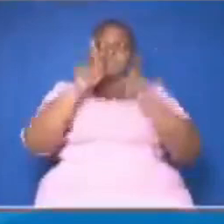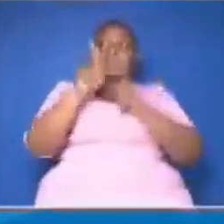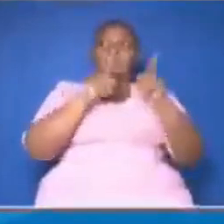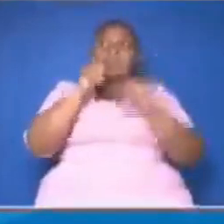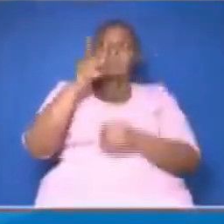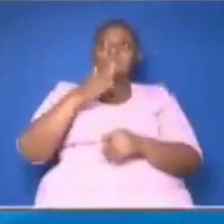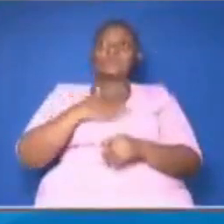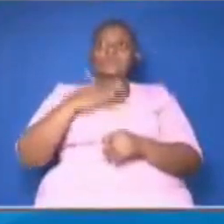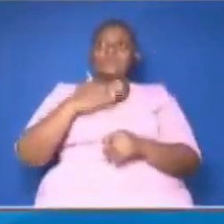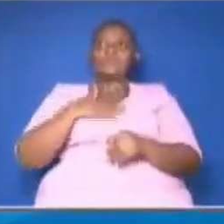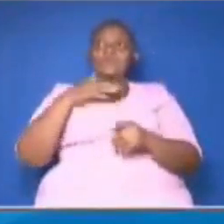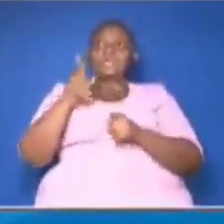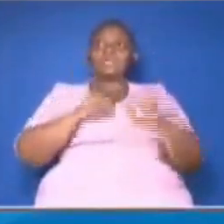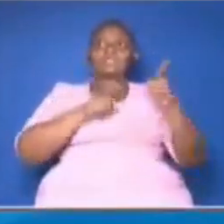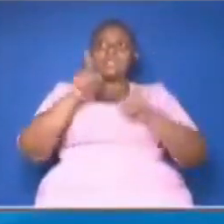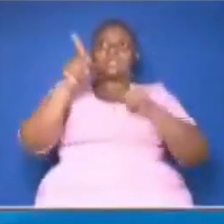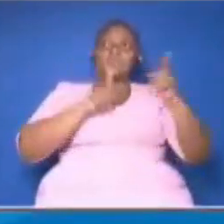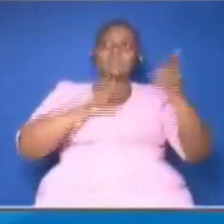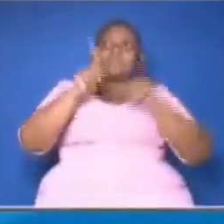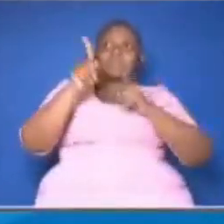safari yangu